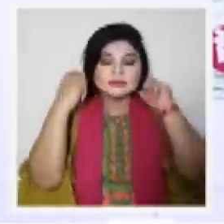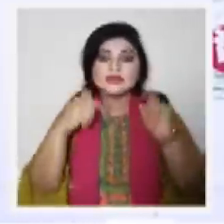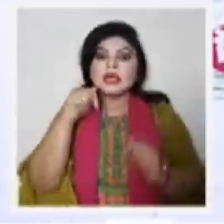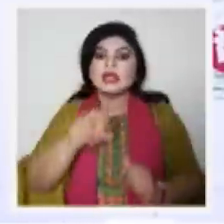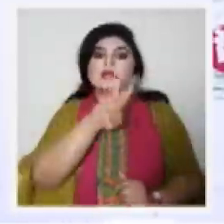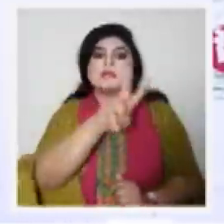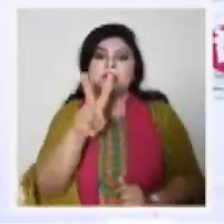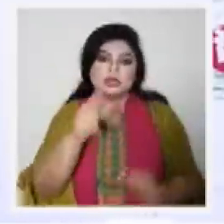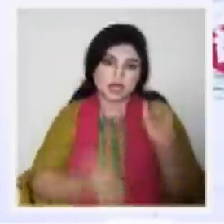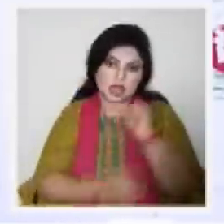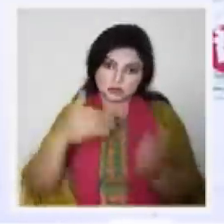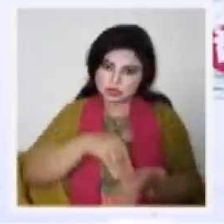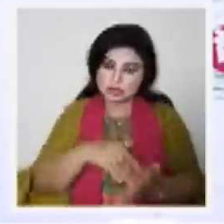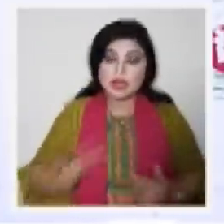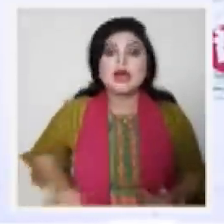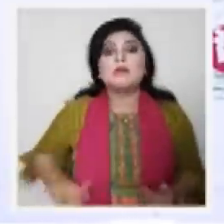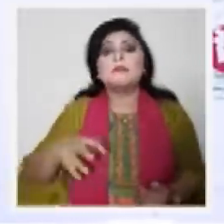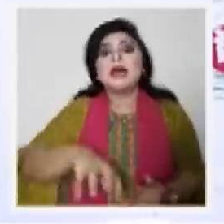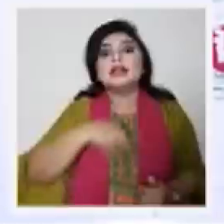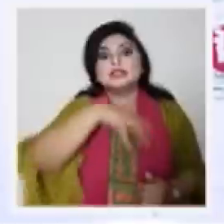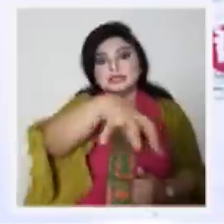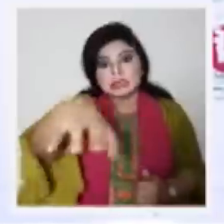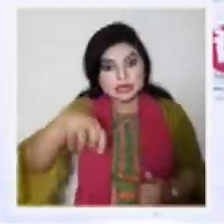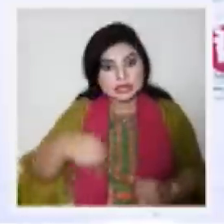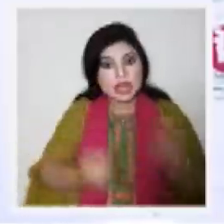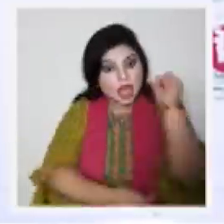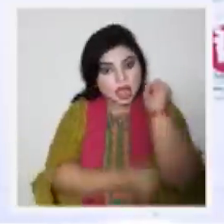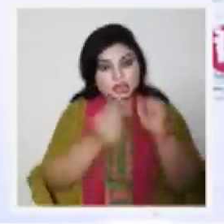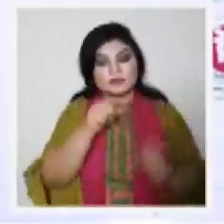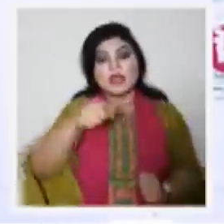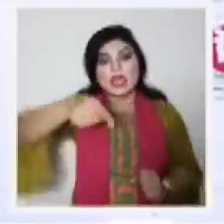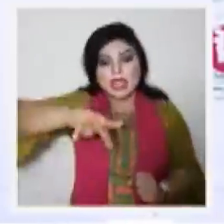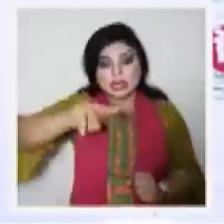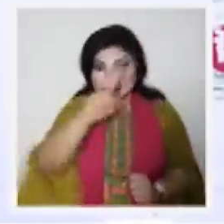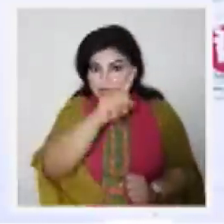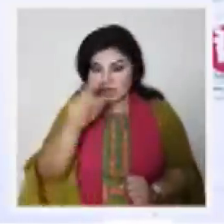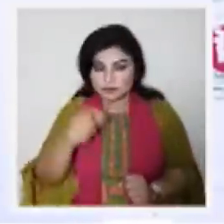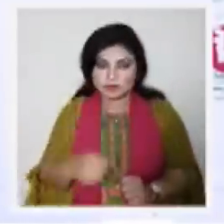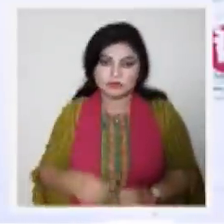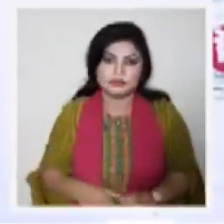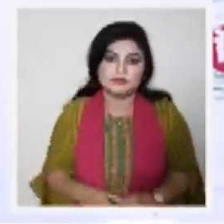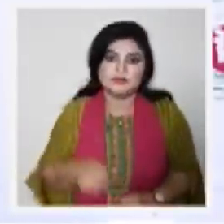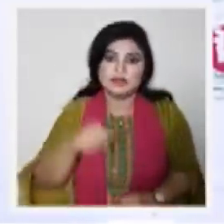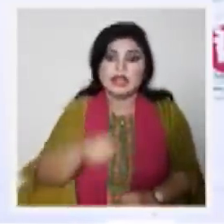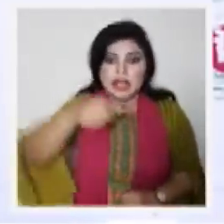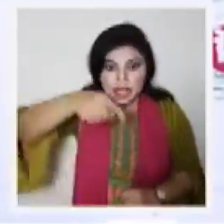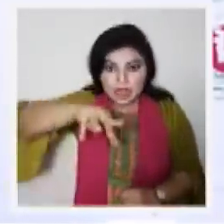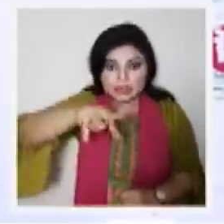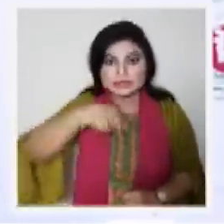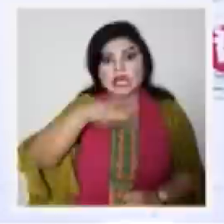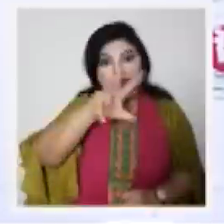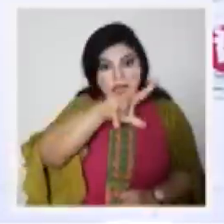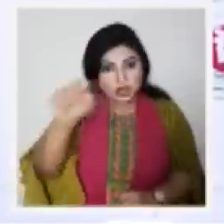আছেন 331 জন এবং ICU শয্যায় রোগী ভর্তি আছেন 22 জন। সারা দেশের অন্যান্য হাসপাতালে সাধারণ শয্যায় রোগী ভর্তি